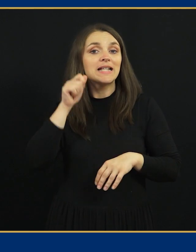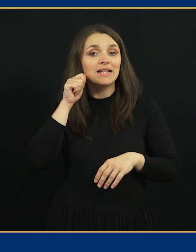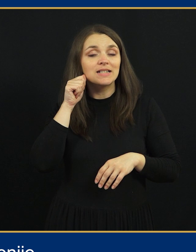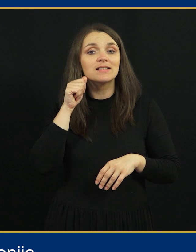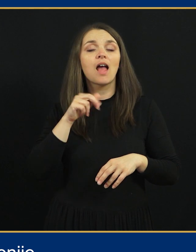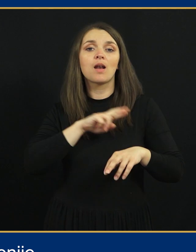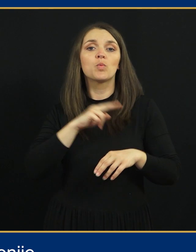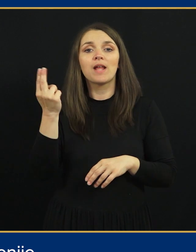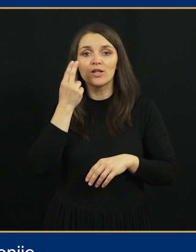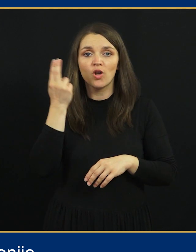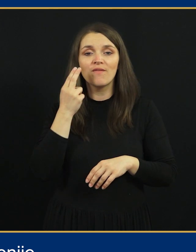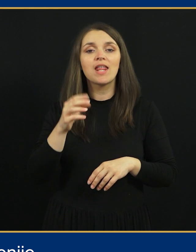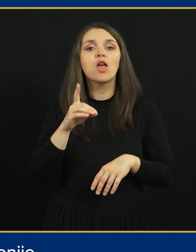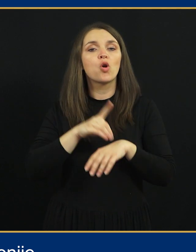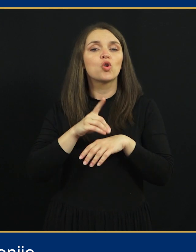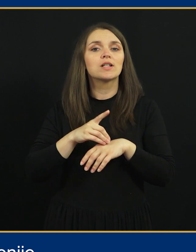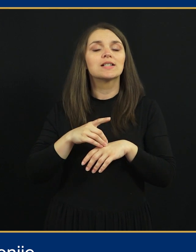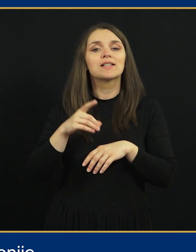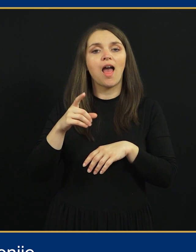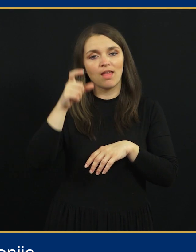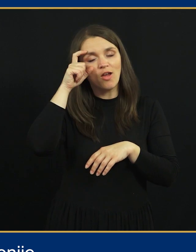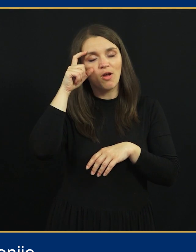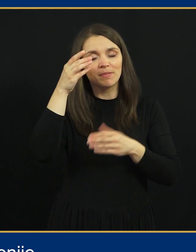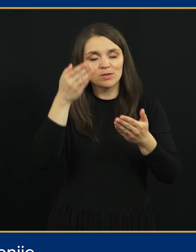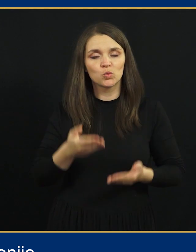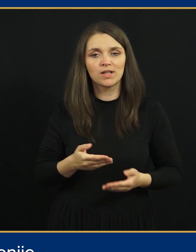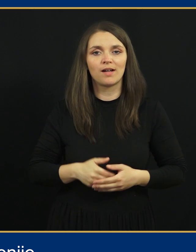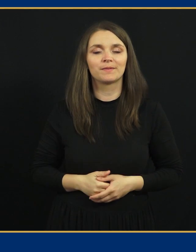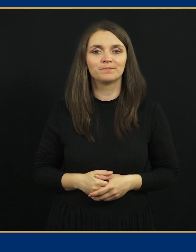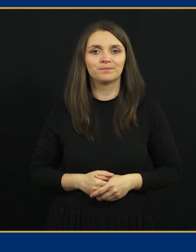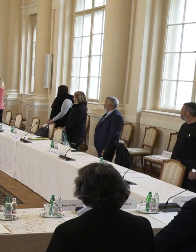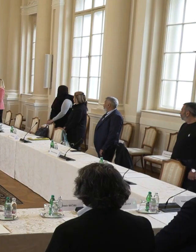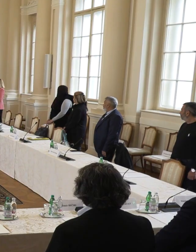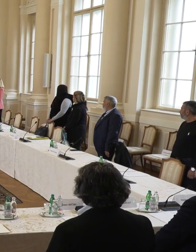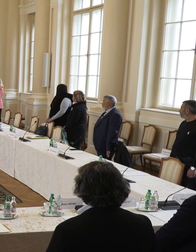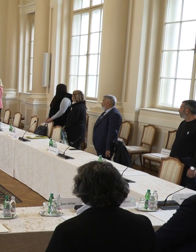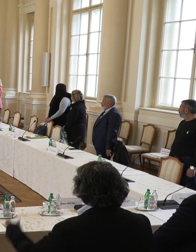Predsednica Republike Slovenije, doktorica Nataša Pirc Musar.